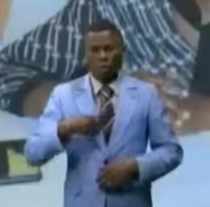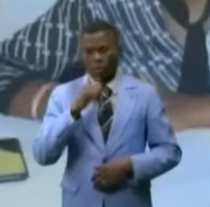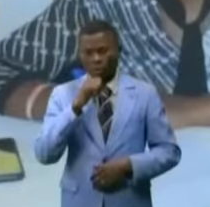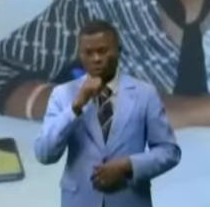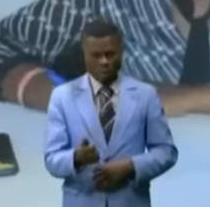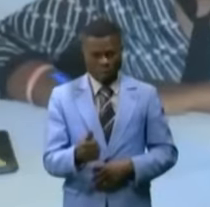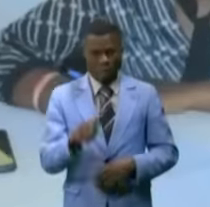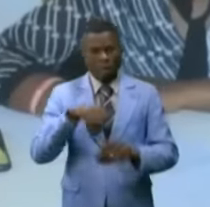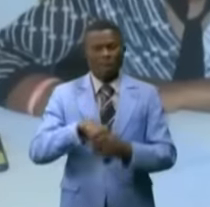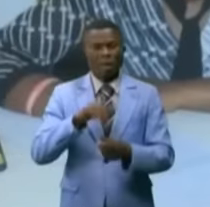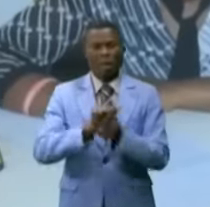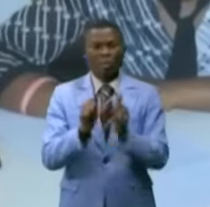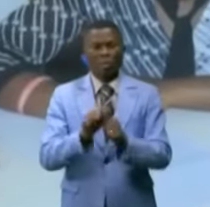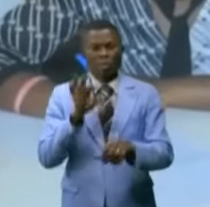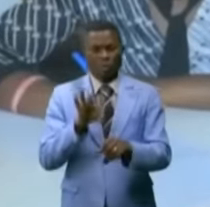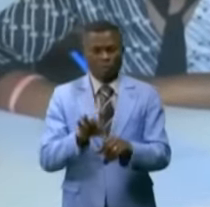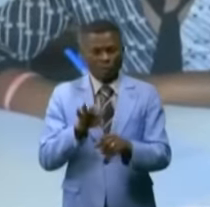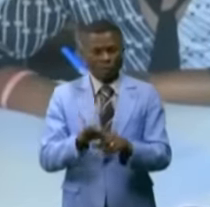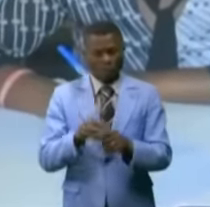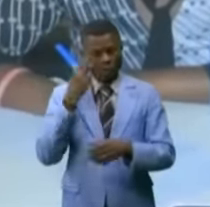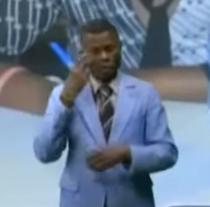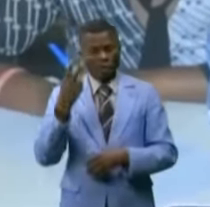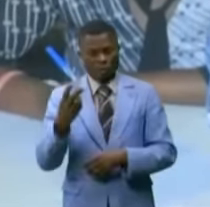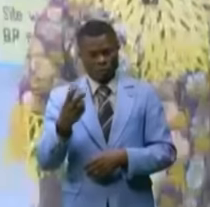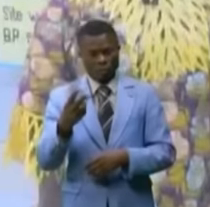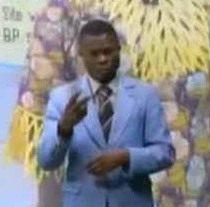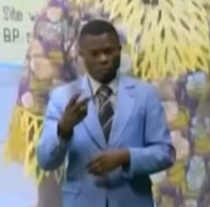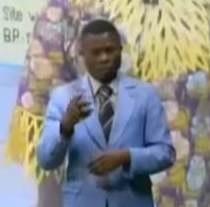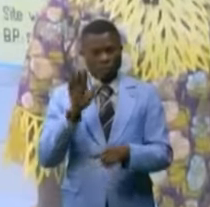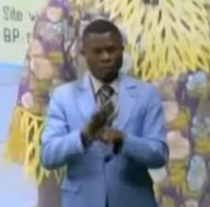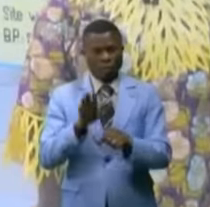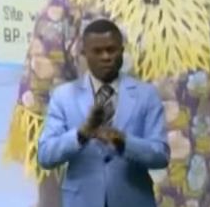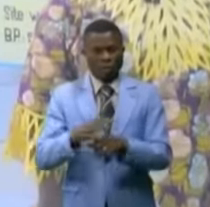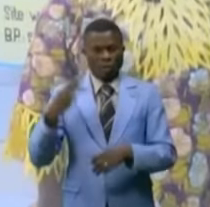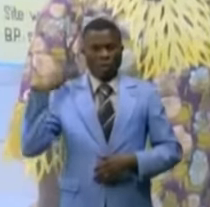dans cette matière-là. Et nous avons estimé que comme il y a